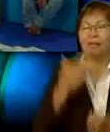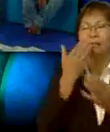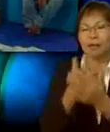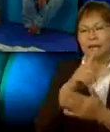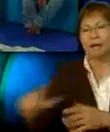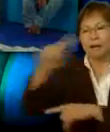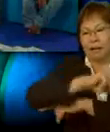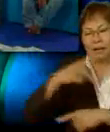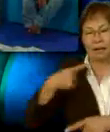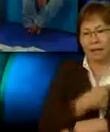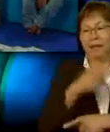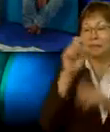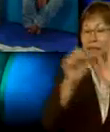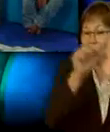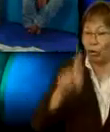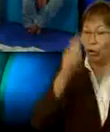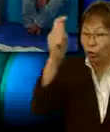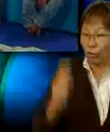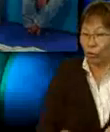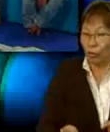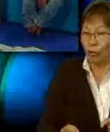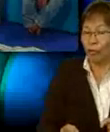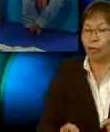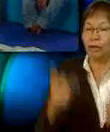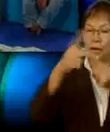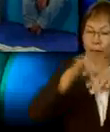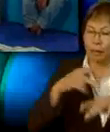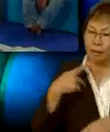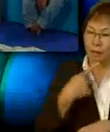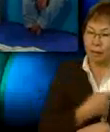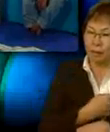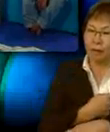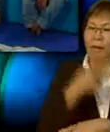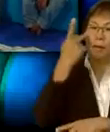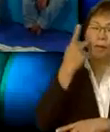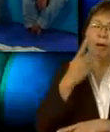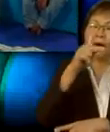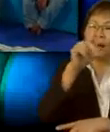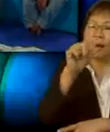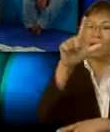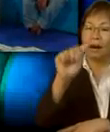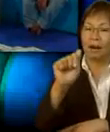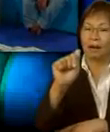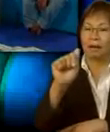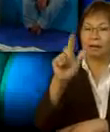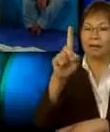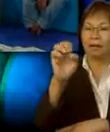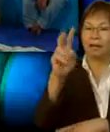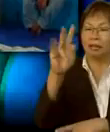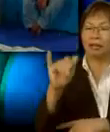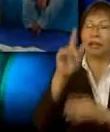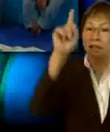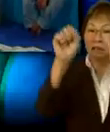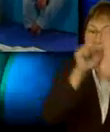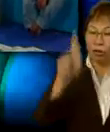Baiklah, adik-adik. Hari ini kita ada seorang tokoh yang tidak asing lagi kepada kita. Iaitu Puan Kala Dewi, anak perempuan Arumugam. Seorang